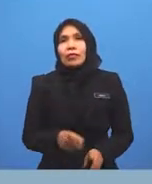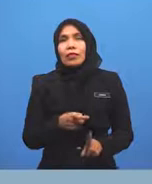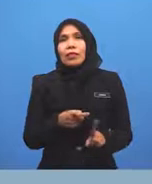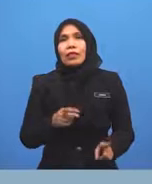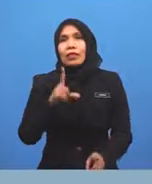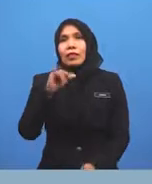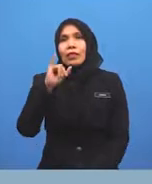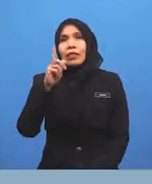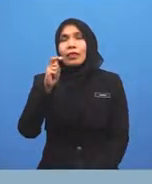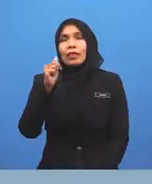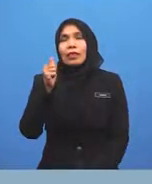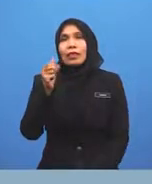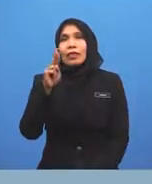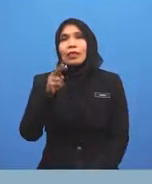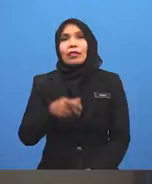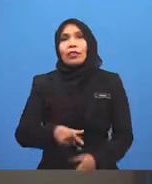gegelung.